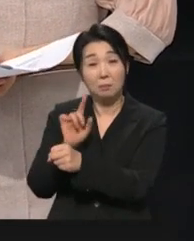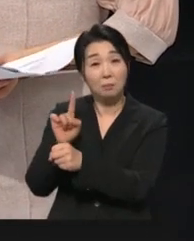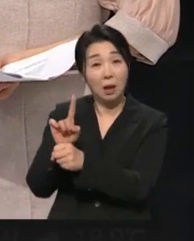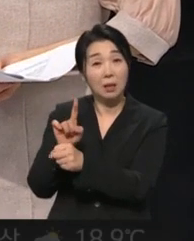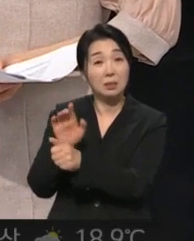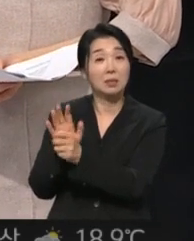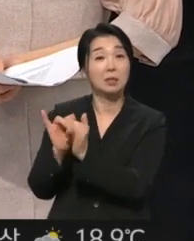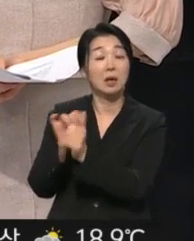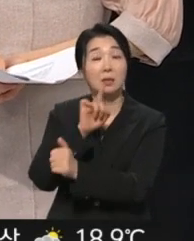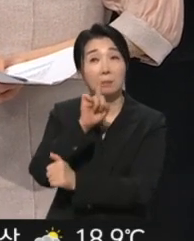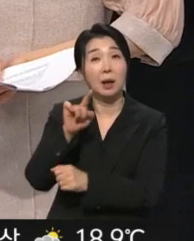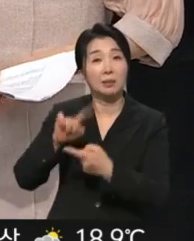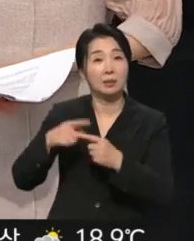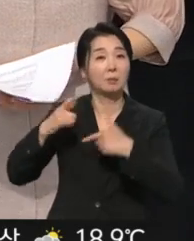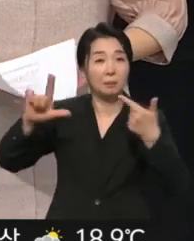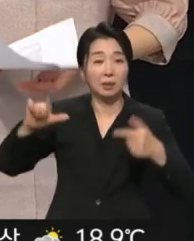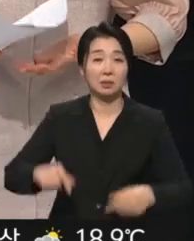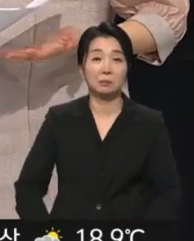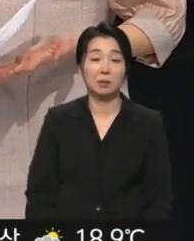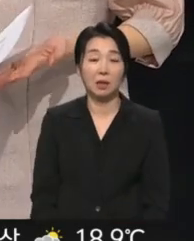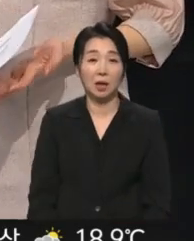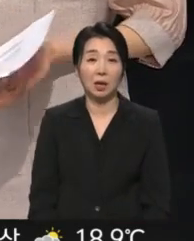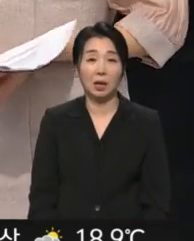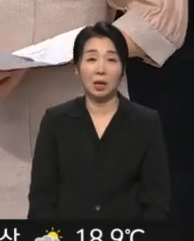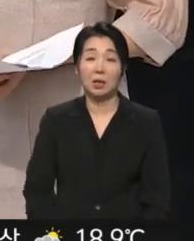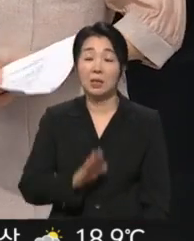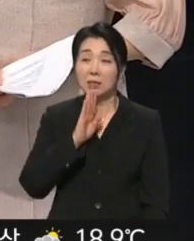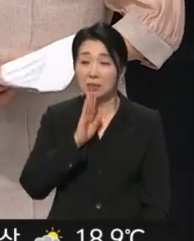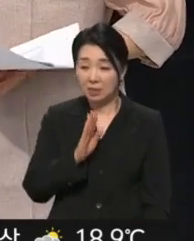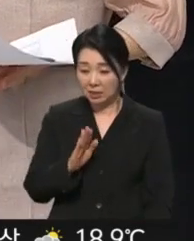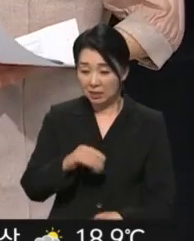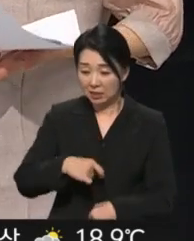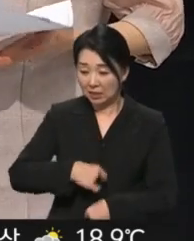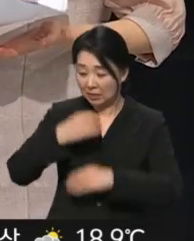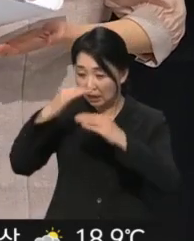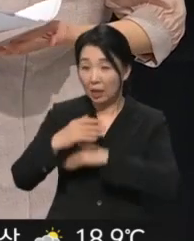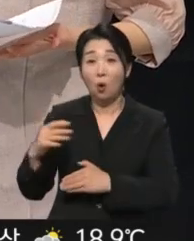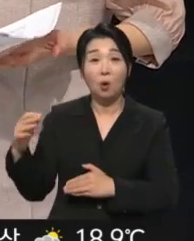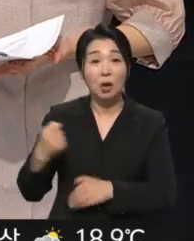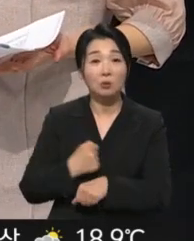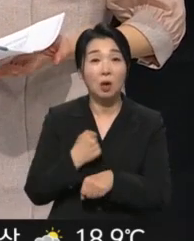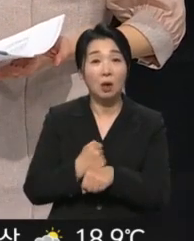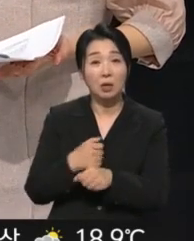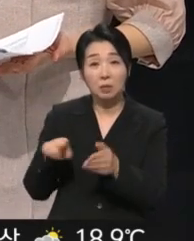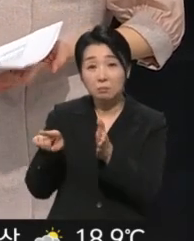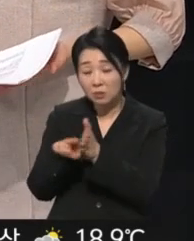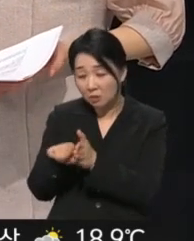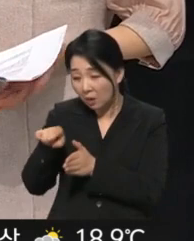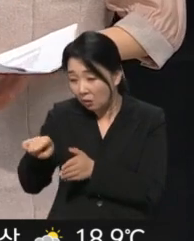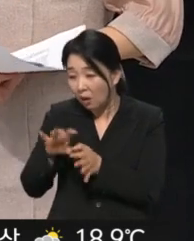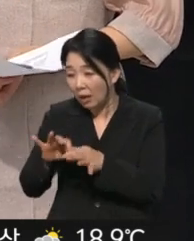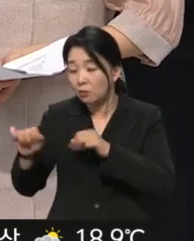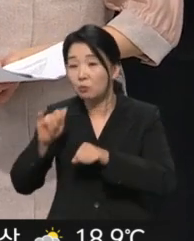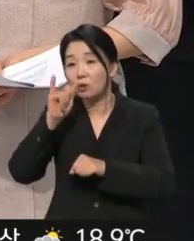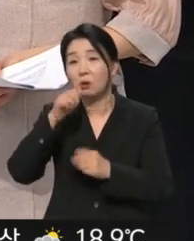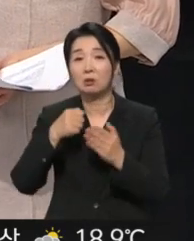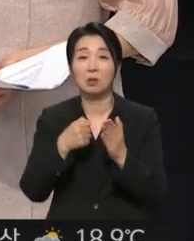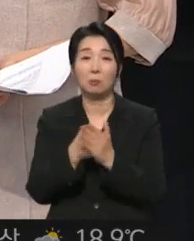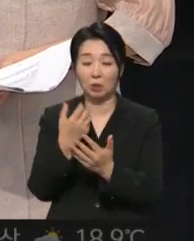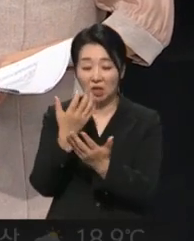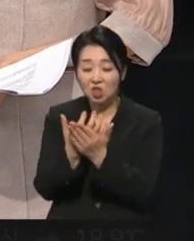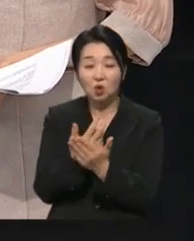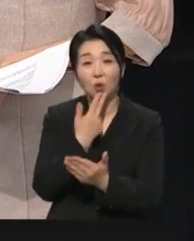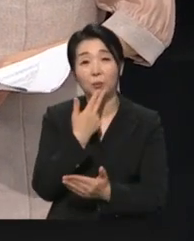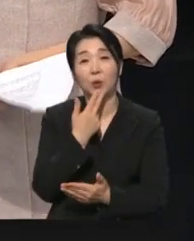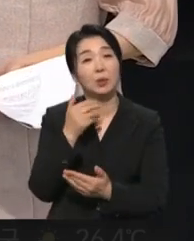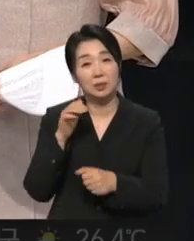주장에 대해서도 반박했습니다. 팩트를 가지고 주장해야 하는데 믿음의 영역 안에서 움직이기 때문에 논리적으로 근거가